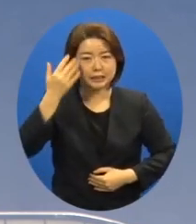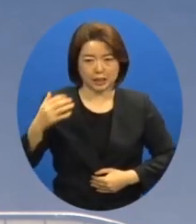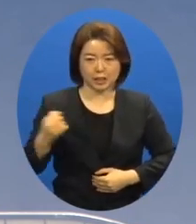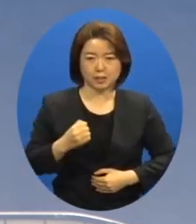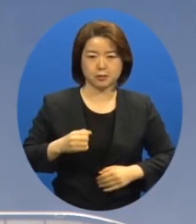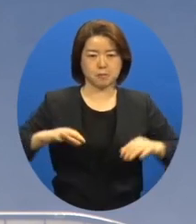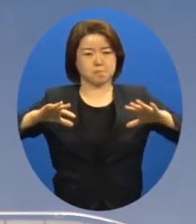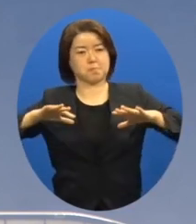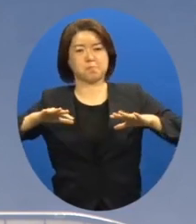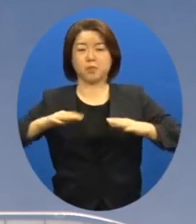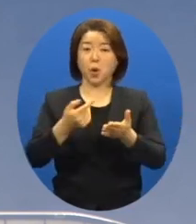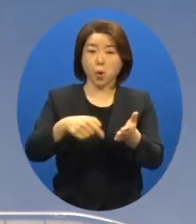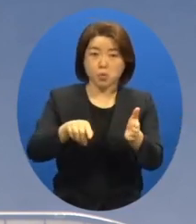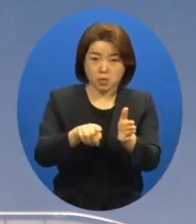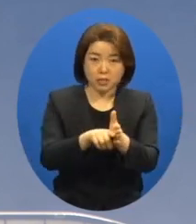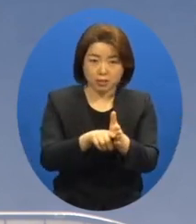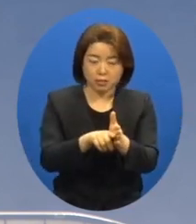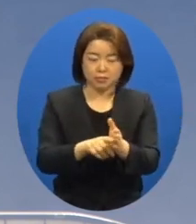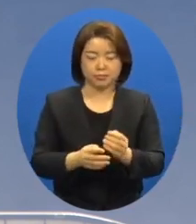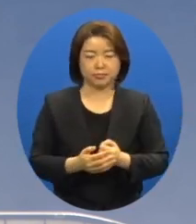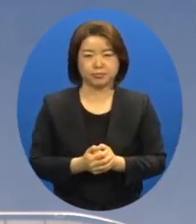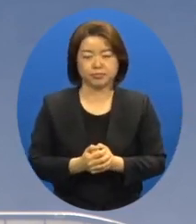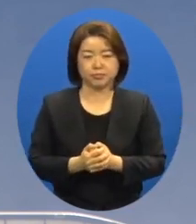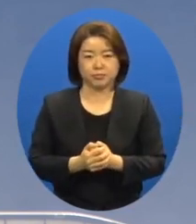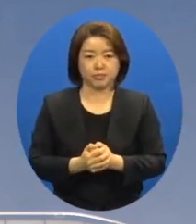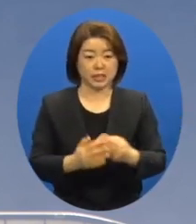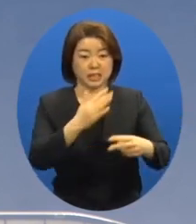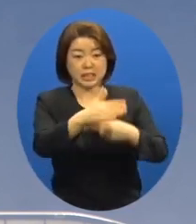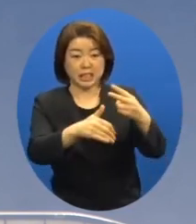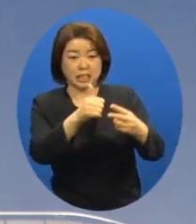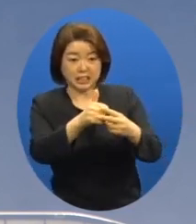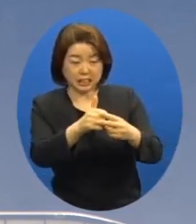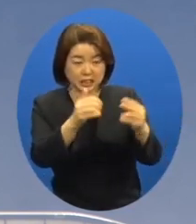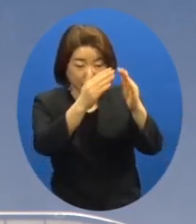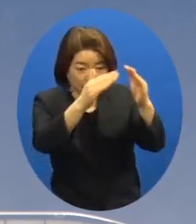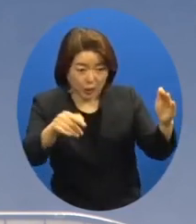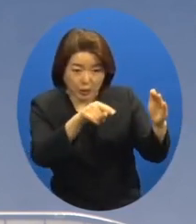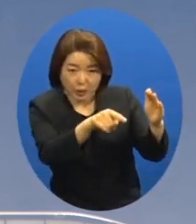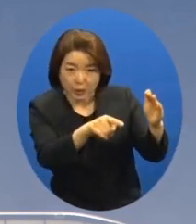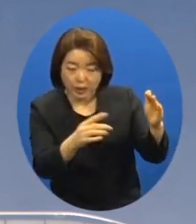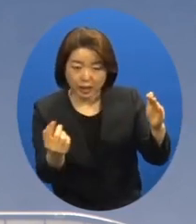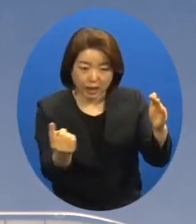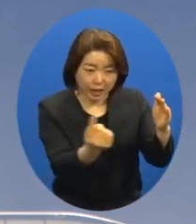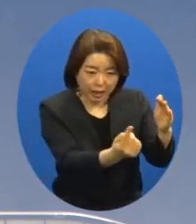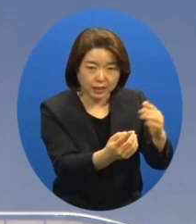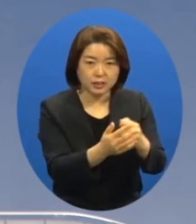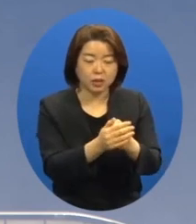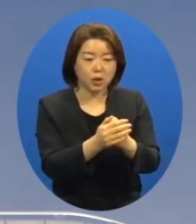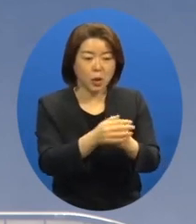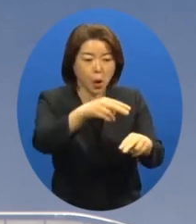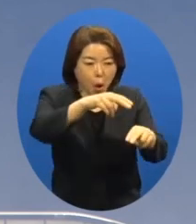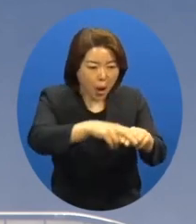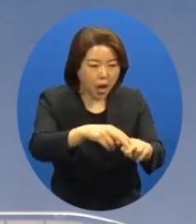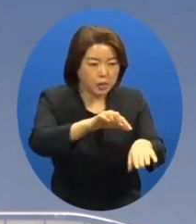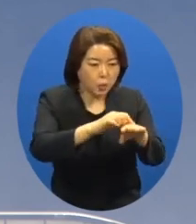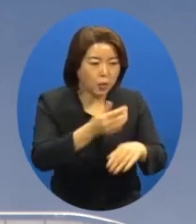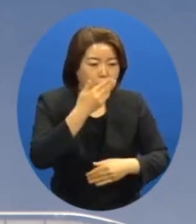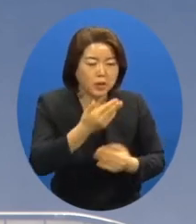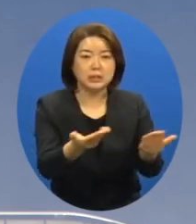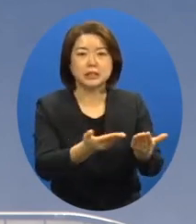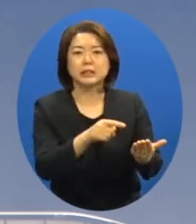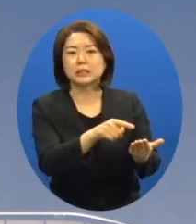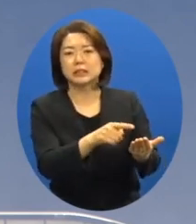있음을 과시하려고 했는지 신전에 가서 거기서 고기를 먹는 일들까지